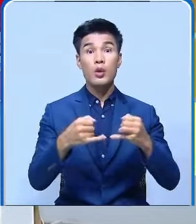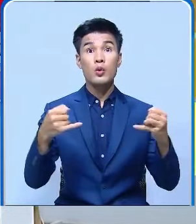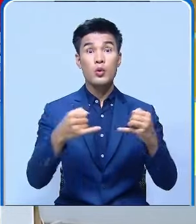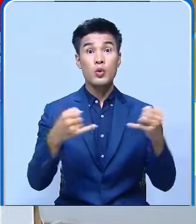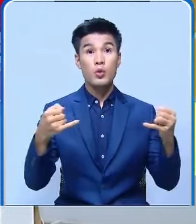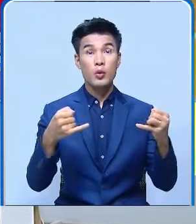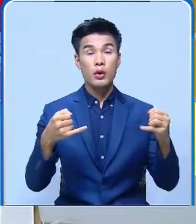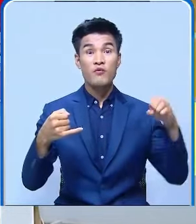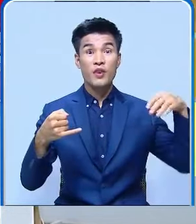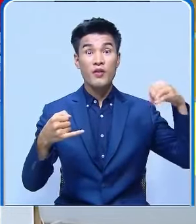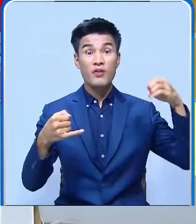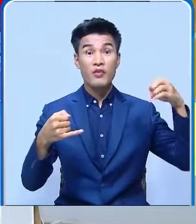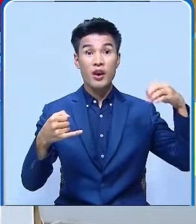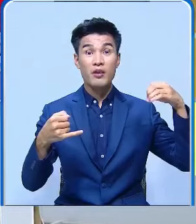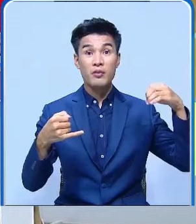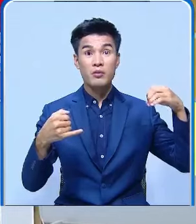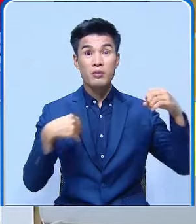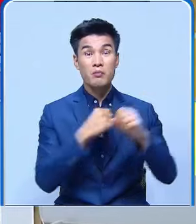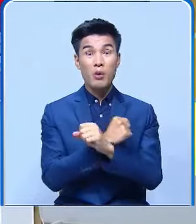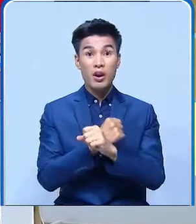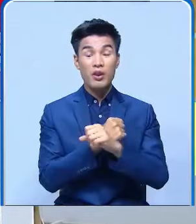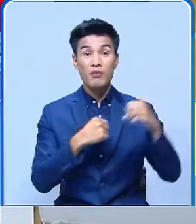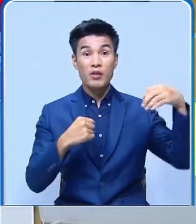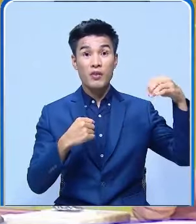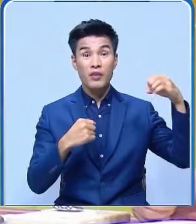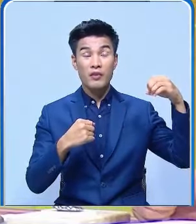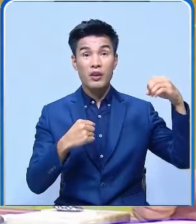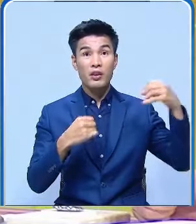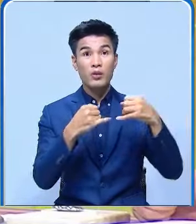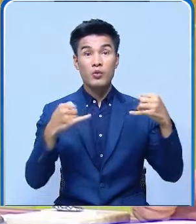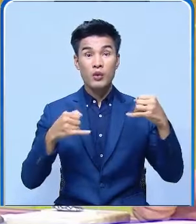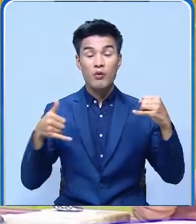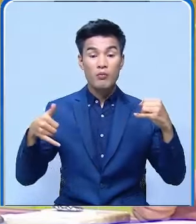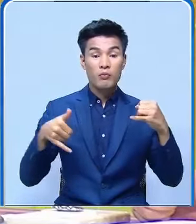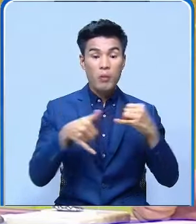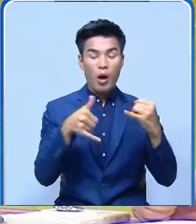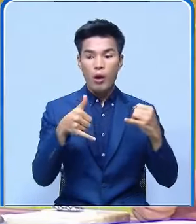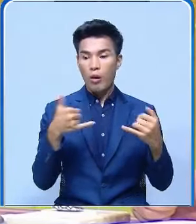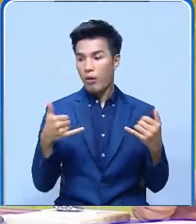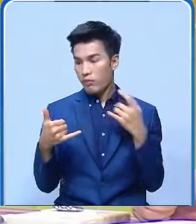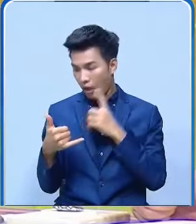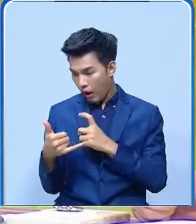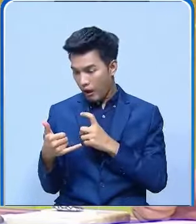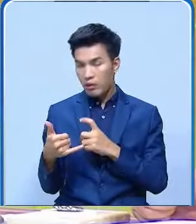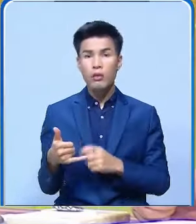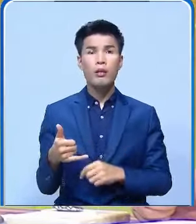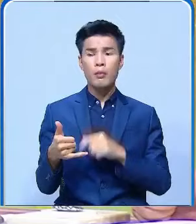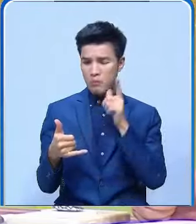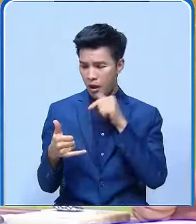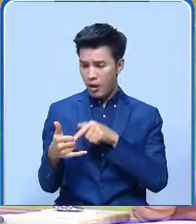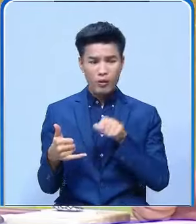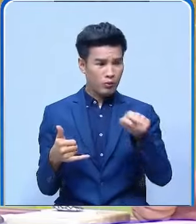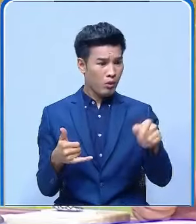านเนี่ยปล่อยกระแสไฟฟ้าไว้ป้องกันไม่ให้หมาเข้ามาที่บ้านเขาใช่ไหมครับถูกไฟดูดตายแม่ของผู้เสียชีวิตบอกว่าแบบนี้เจ้า